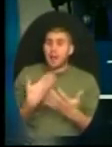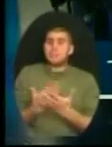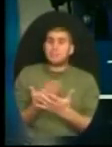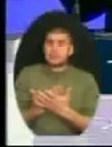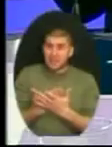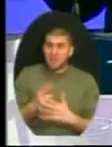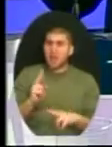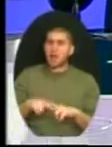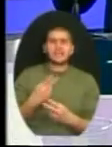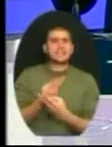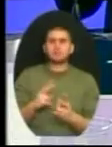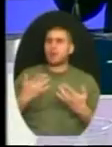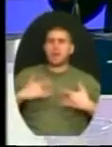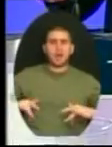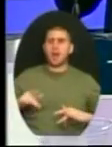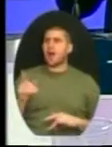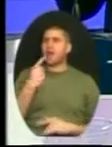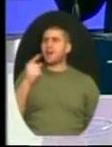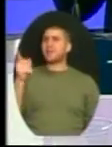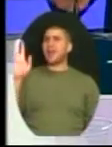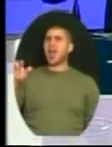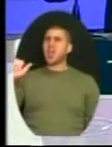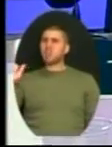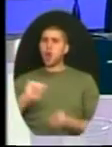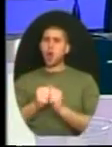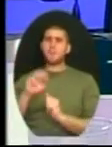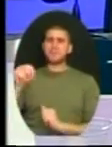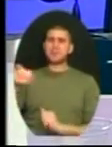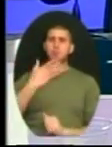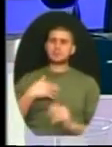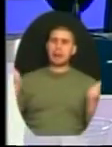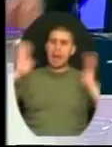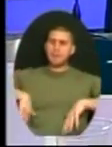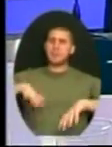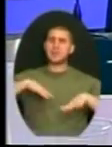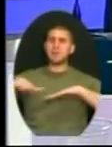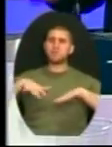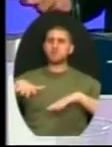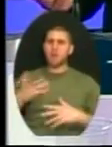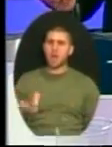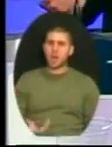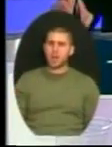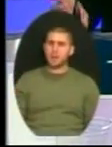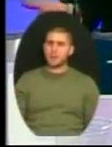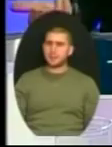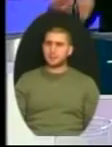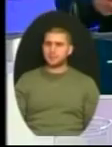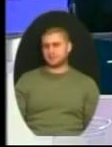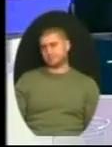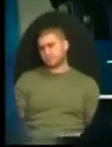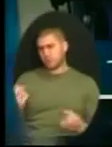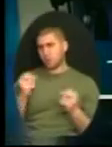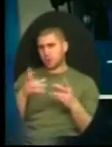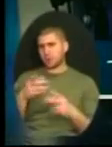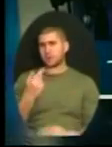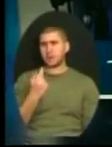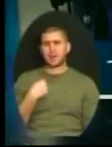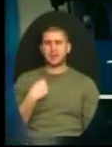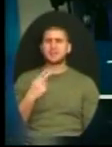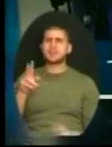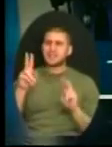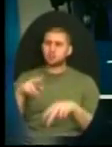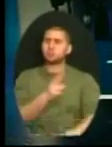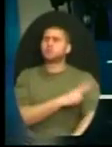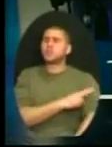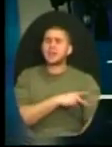יהיו, ואף אחד לא יוכל לטעון לא על אלשך ולא על מנדלבליט, שהם רוצים להפיל ממשלת ימין, הם שני מינויים של ביבי. קדימה, אוקיי. צר לי לשמוע את הדברים האלה,